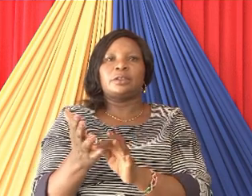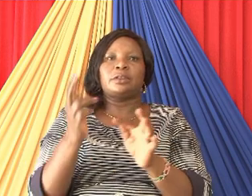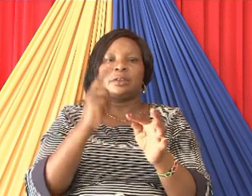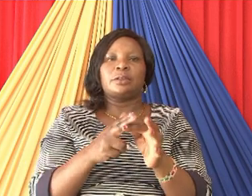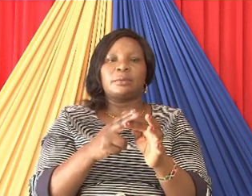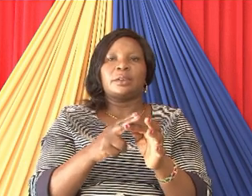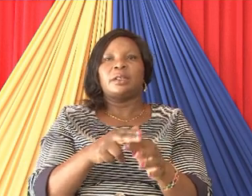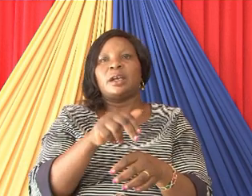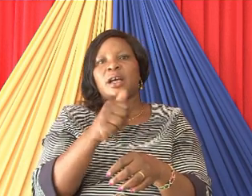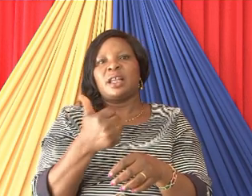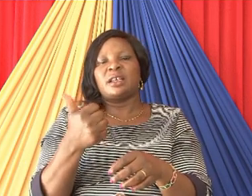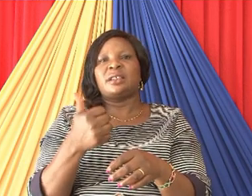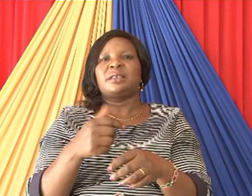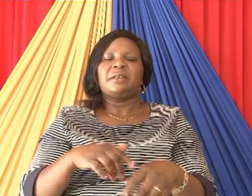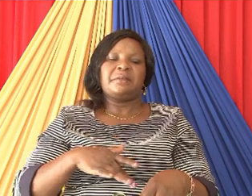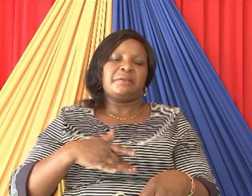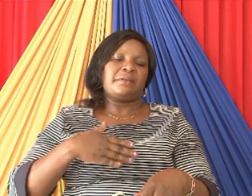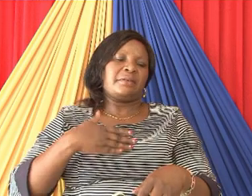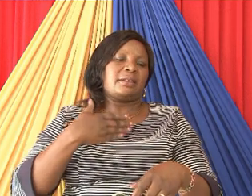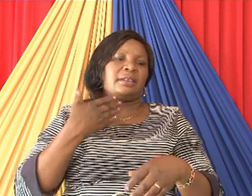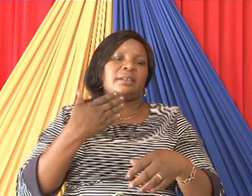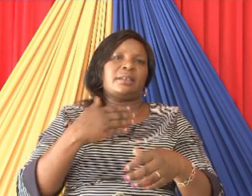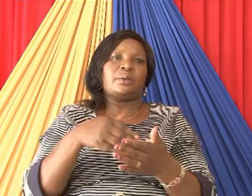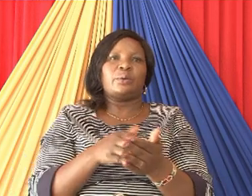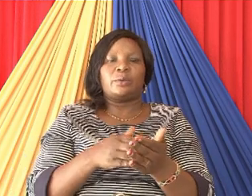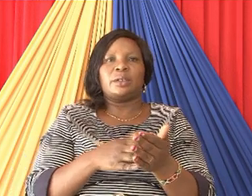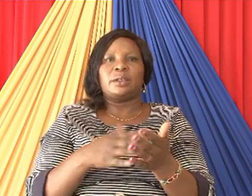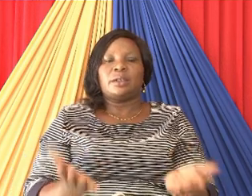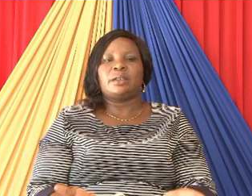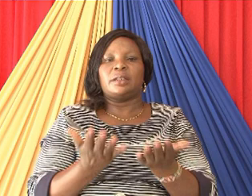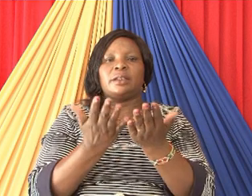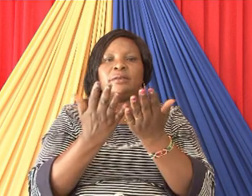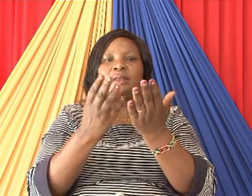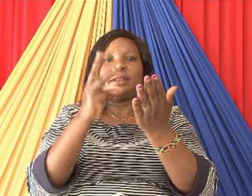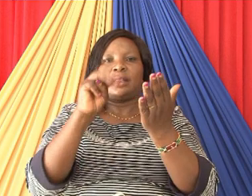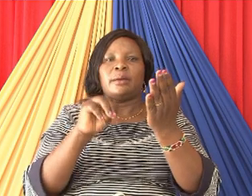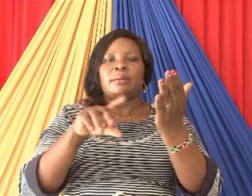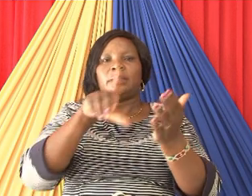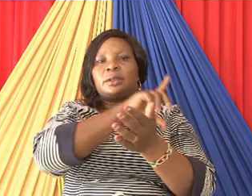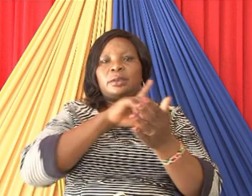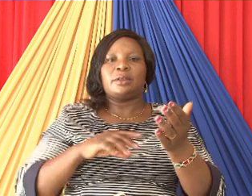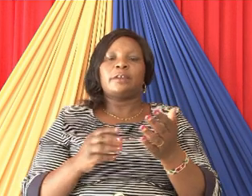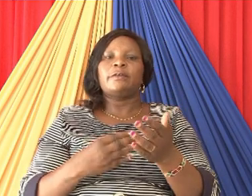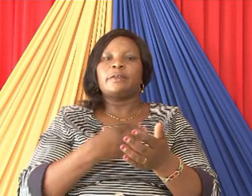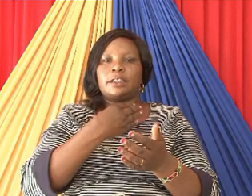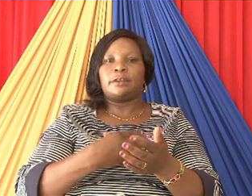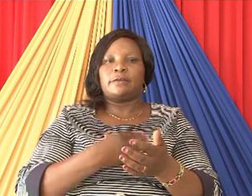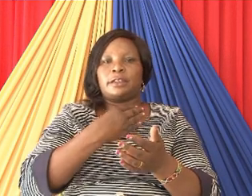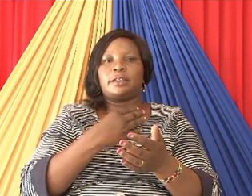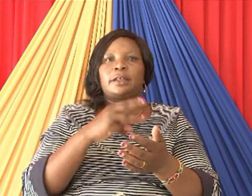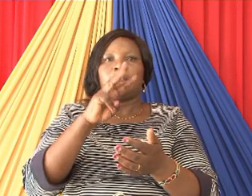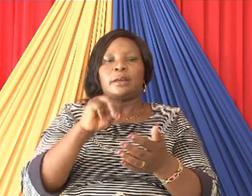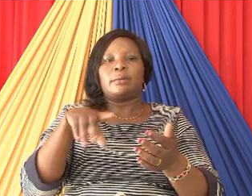wale ambao wanasikia mioyo yao iko chini, naomba ukawainue Bwana, ukawatembelee na